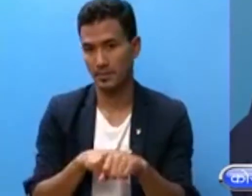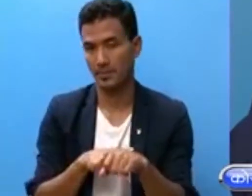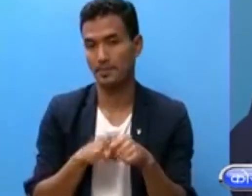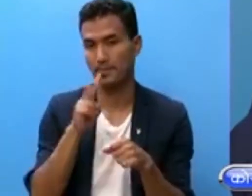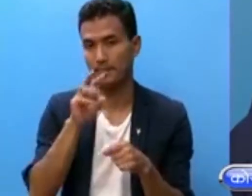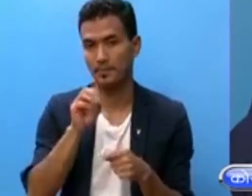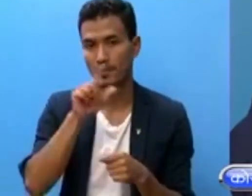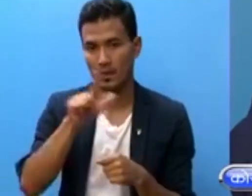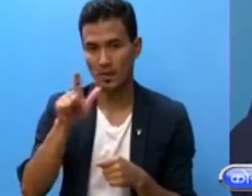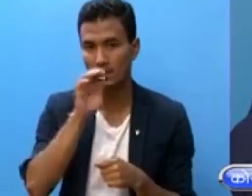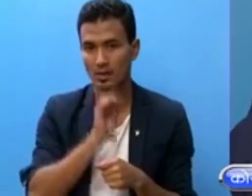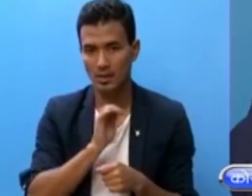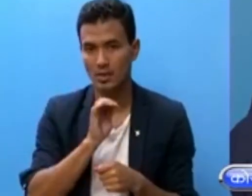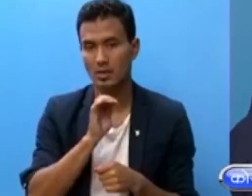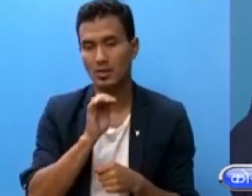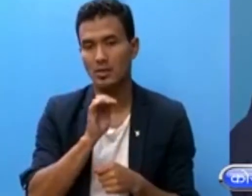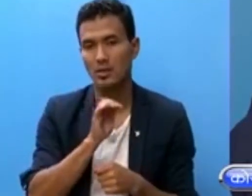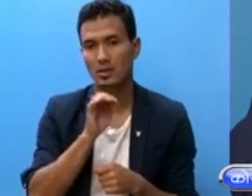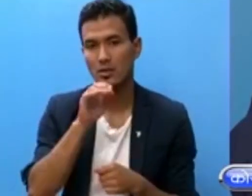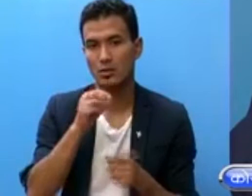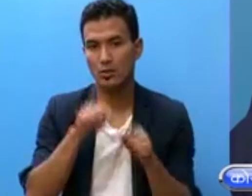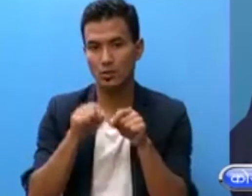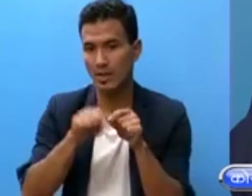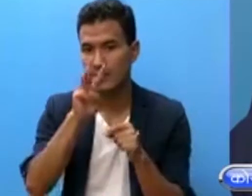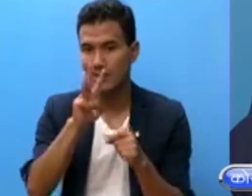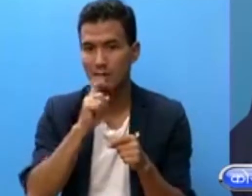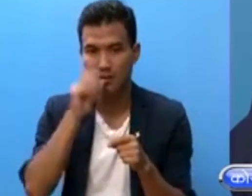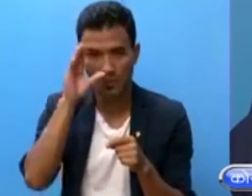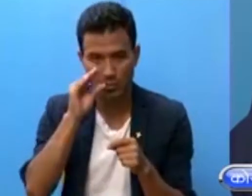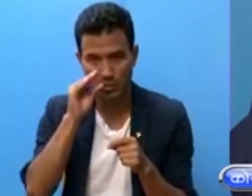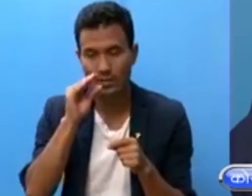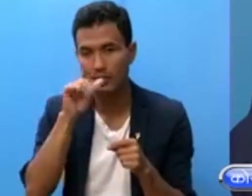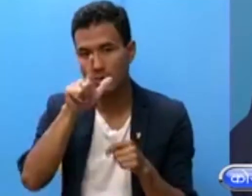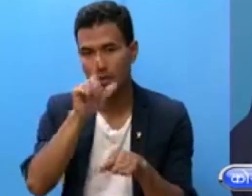क्रममा 2077 असार 3 बेलुका